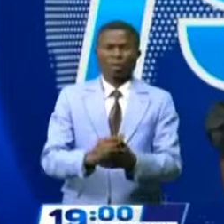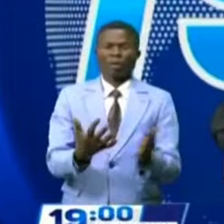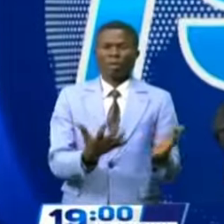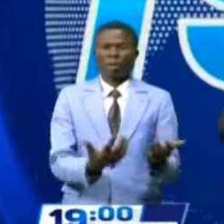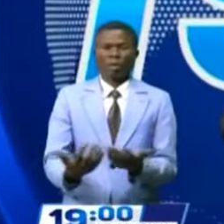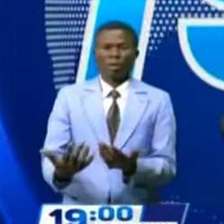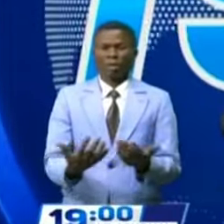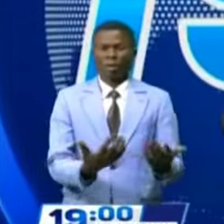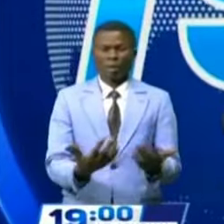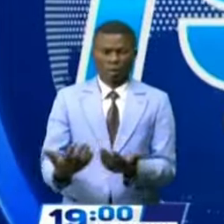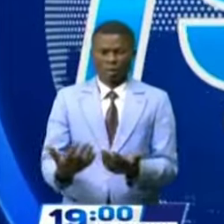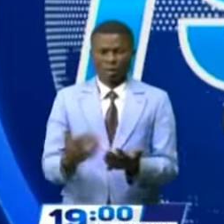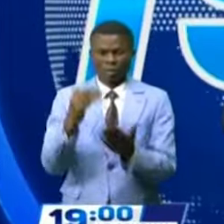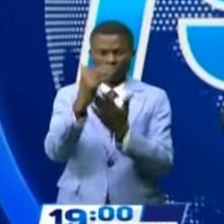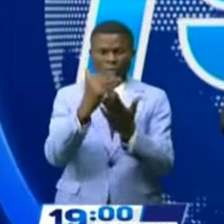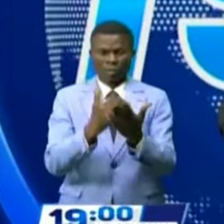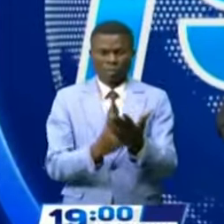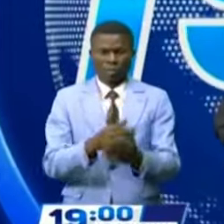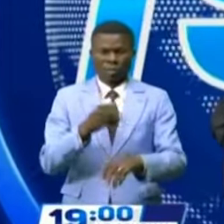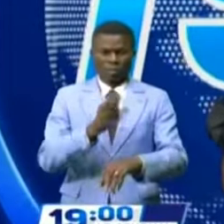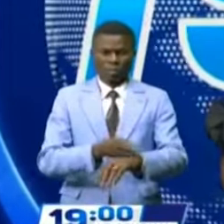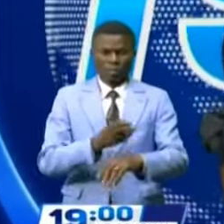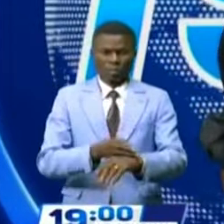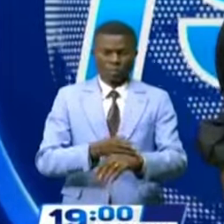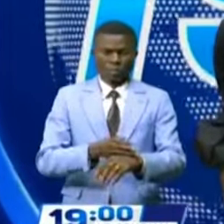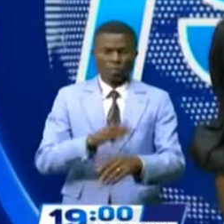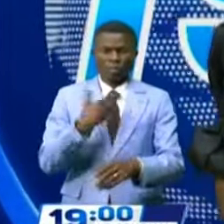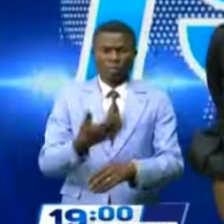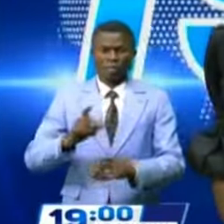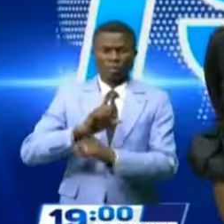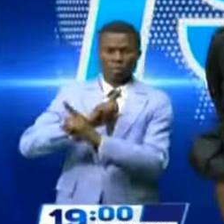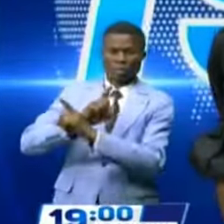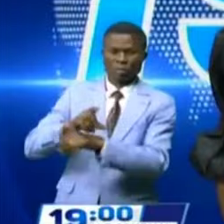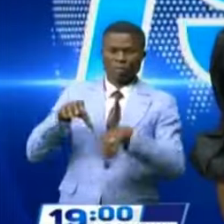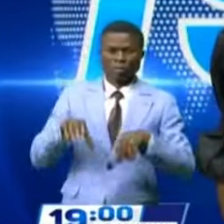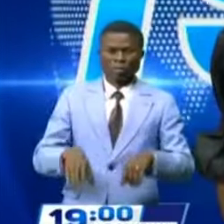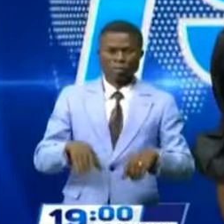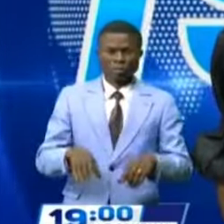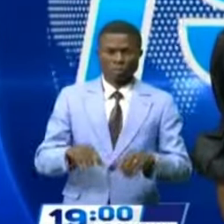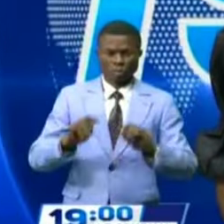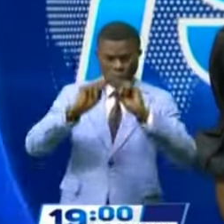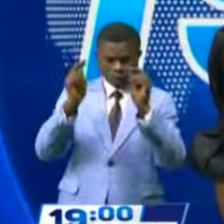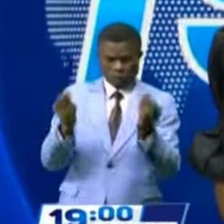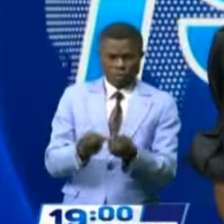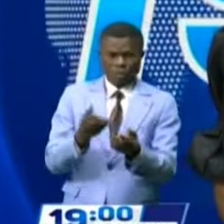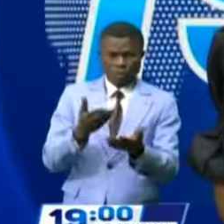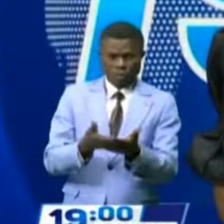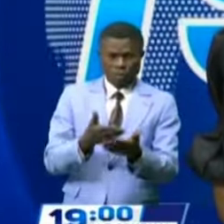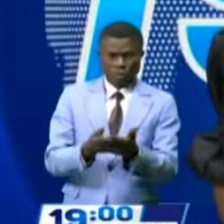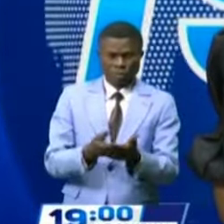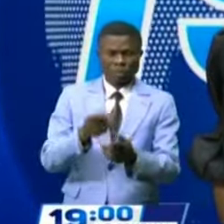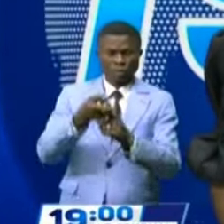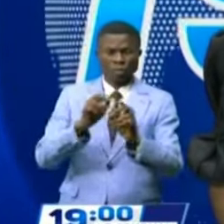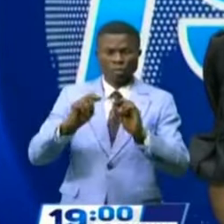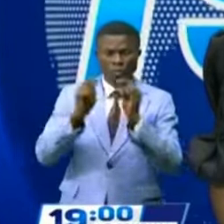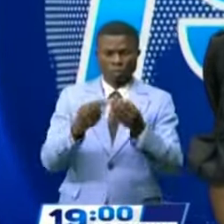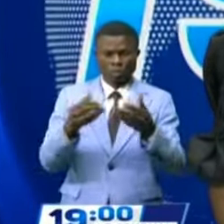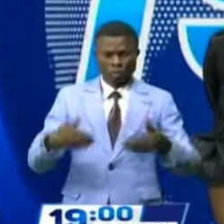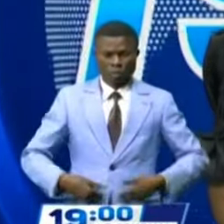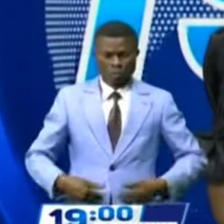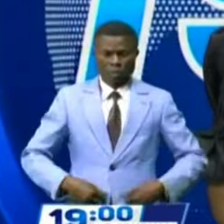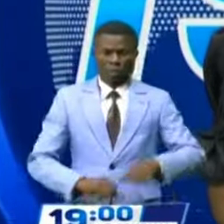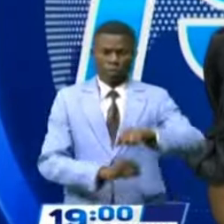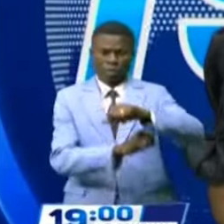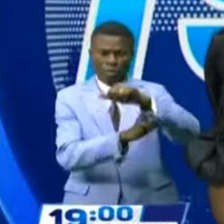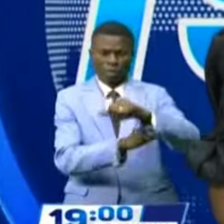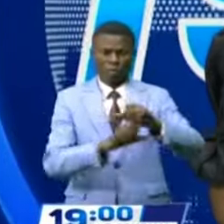que répertorie le ZER et espèces protégées de la RDC. Cette plateforme est l'œuvre d'un groupe de jeunes